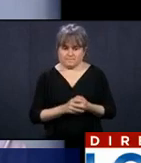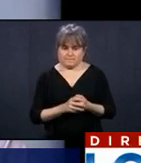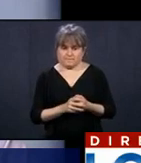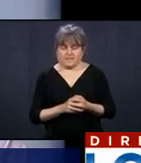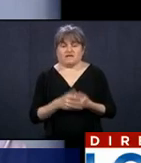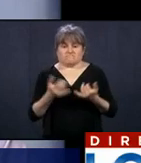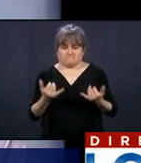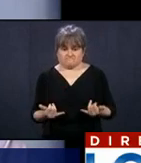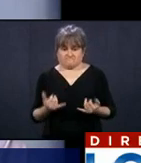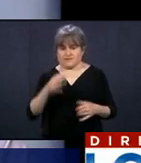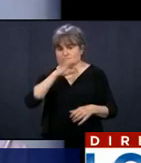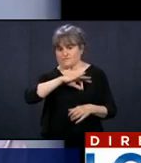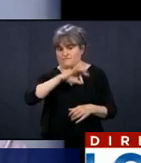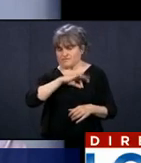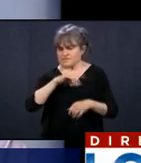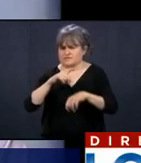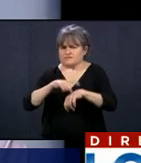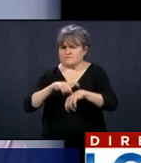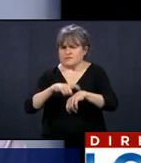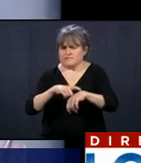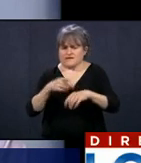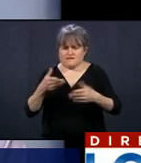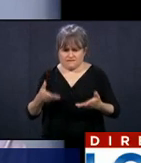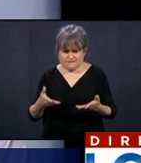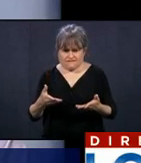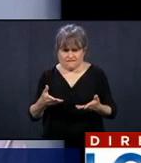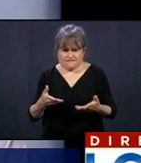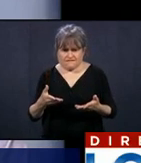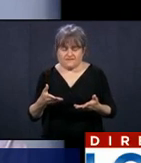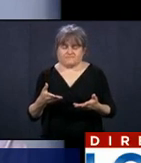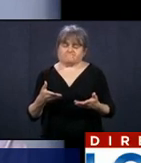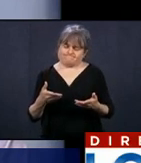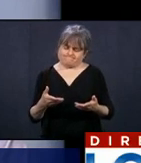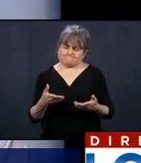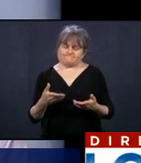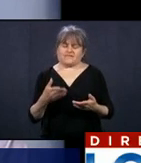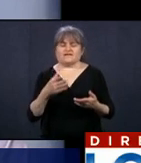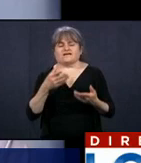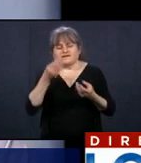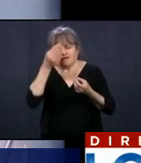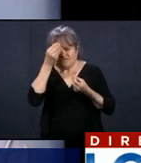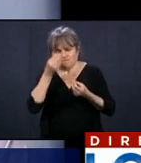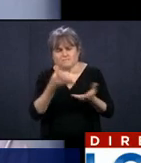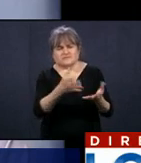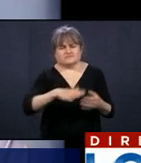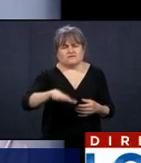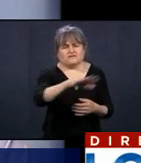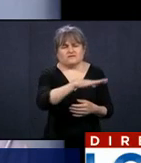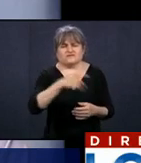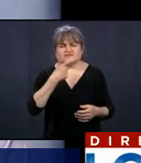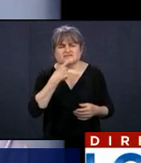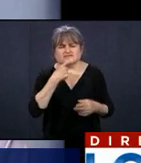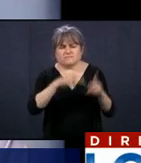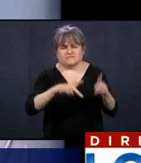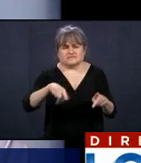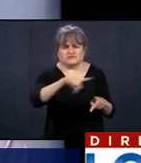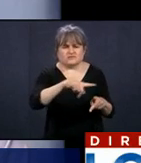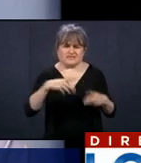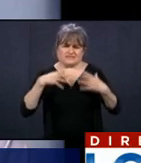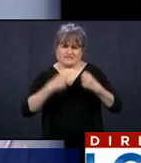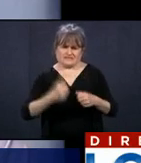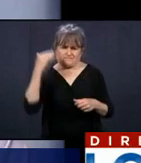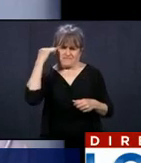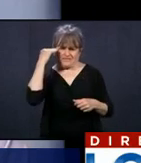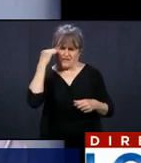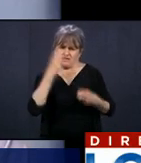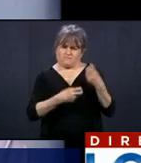de l'occasion pour m'adresser à toutes les personnes qui composent avec des enjeux de santé mentale, à ne pas hésiter à consulter,